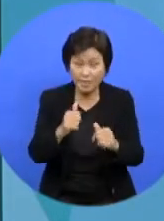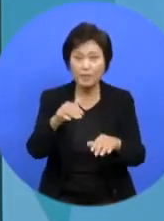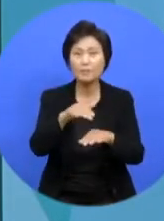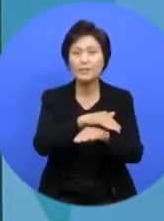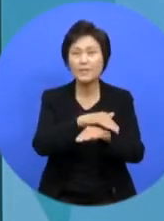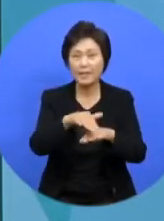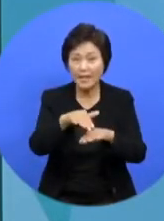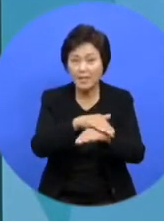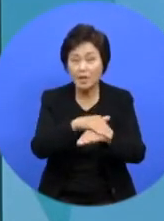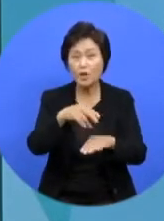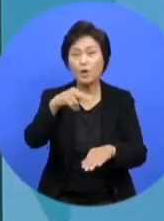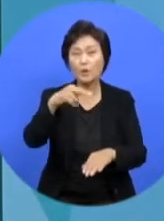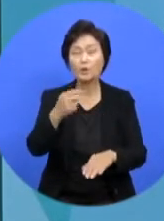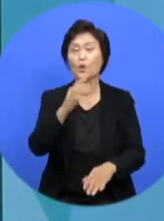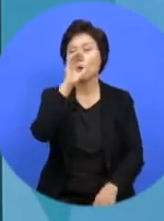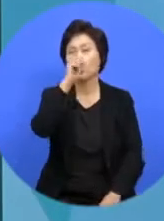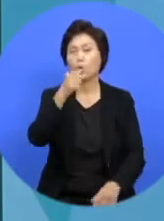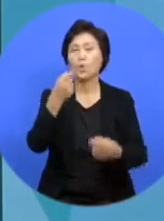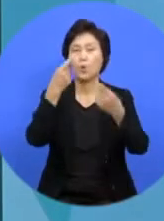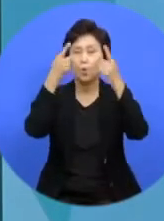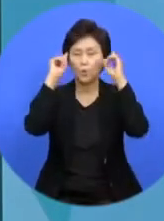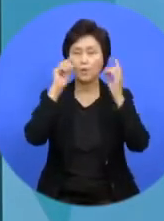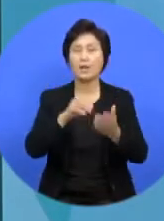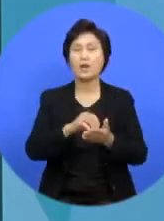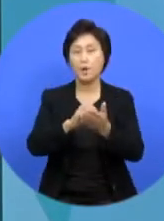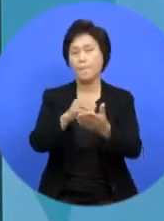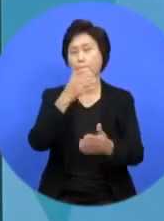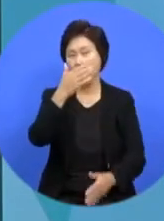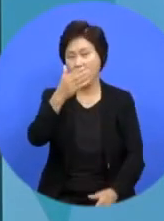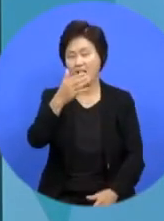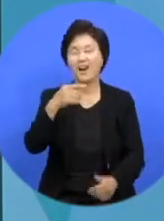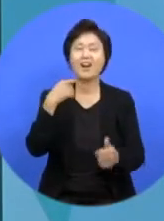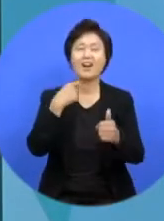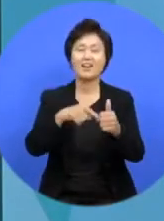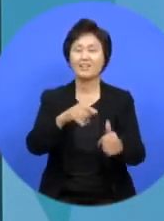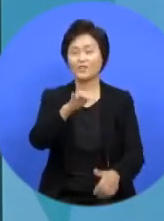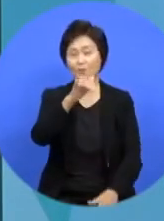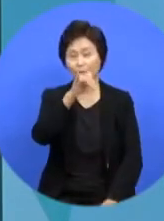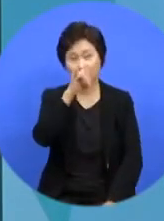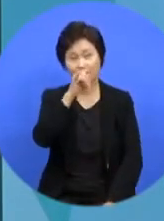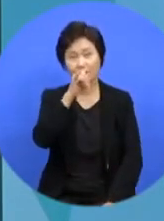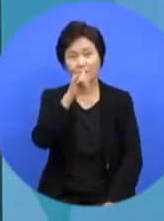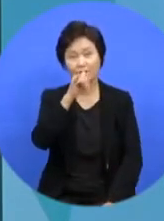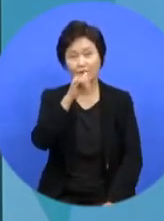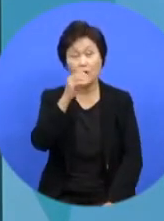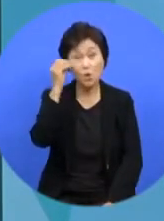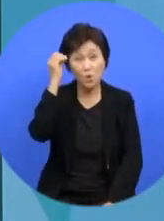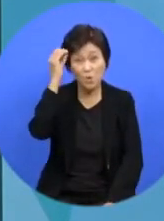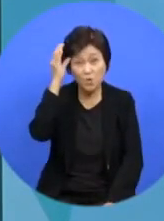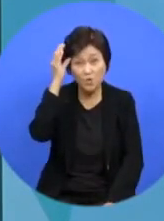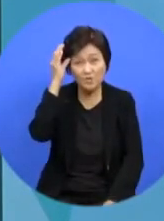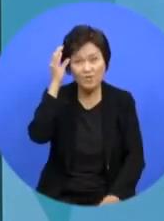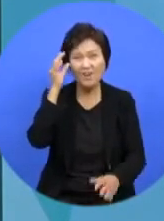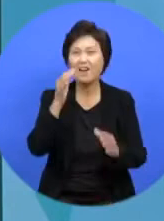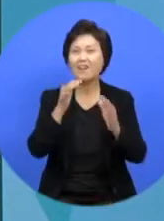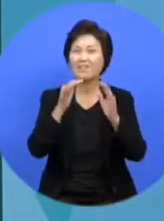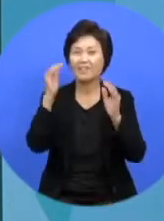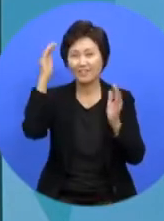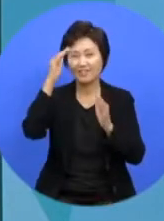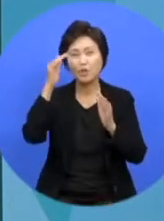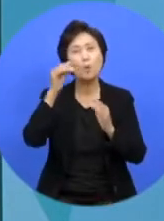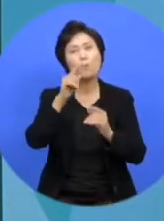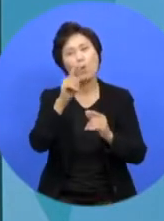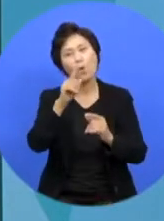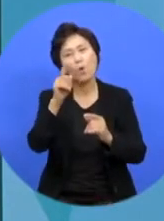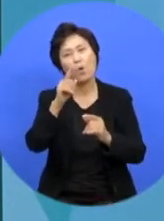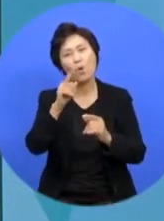갈 수 있도록 이렇게 지도를 해요. 네네. 예를 들면 뭐 전혀 UC 버클리 간 학생이 장안이라는 학생도 있고 또